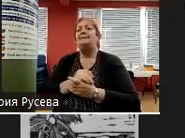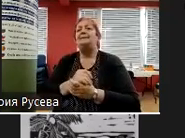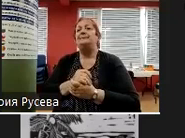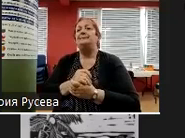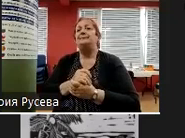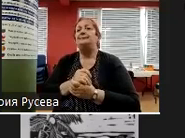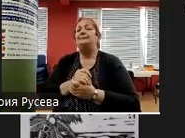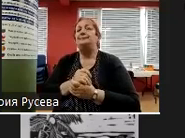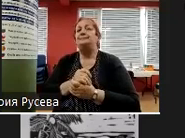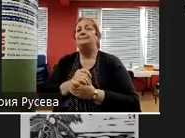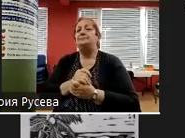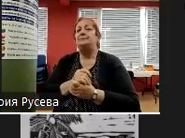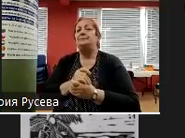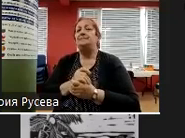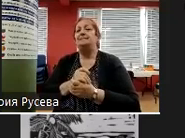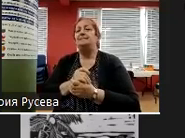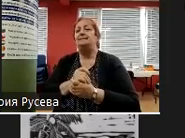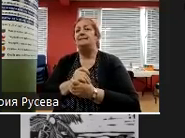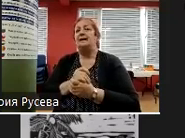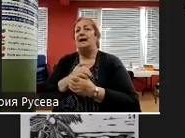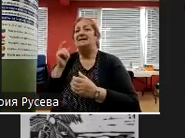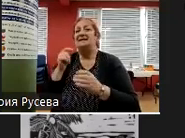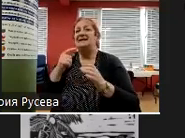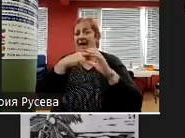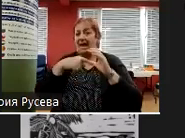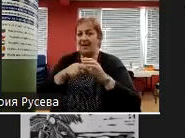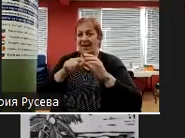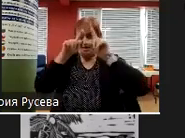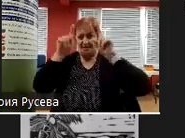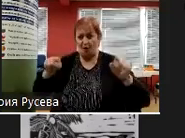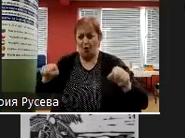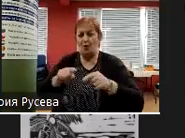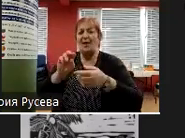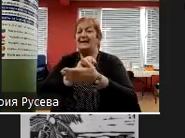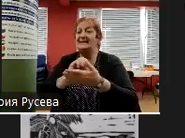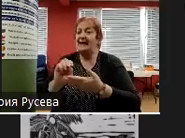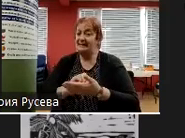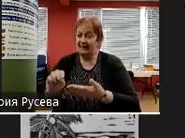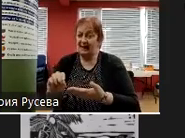с линк за формуляр за регистрация.